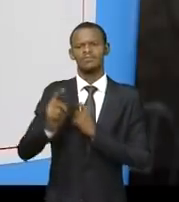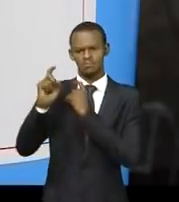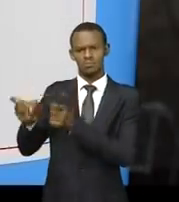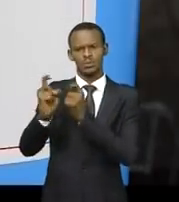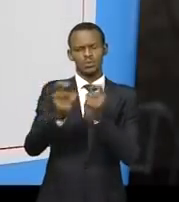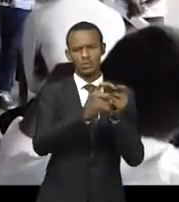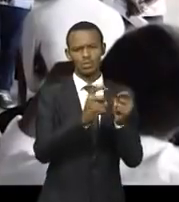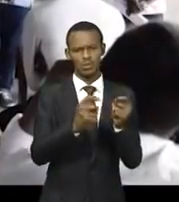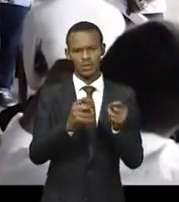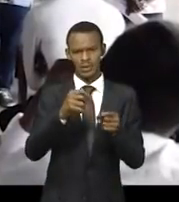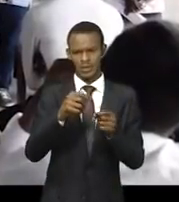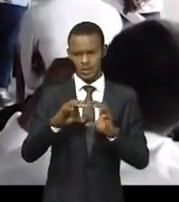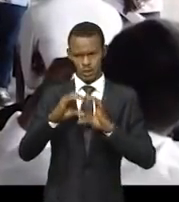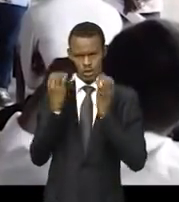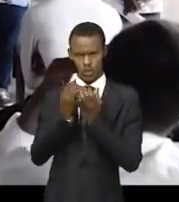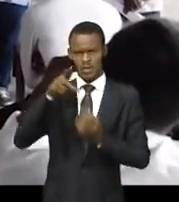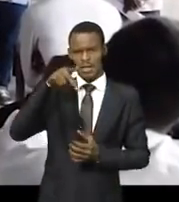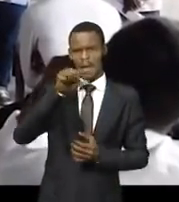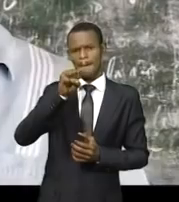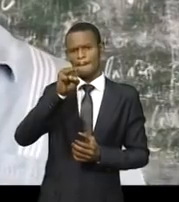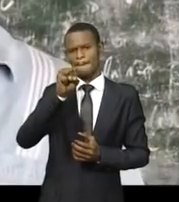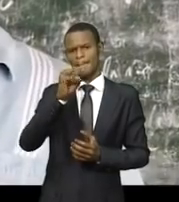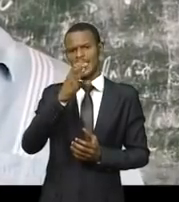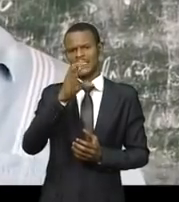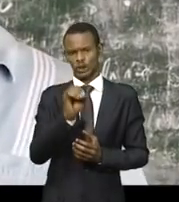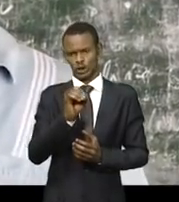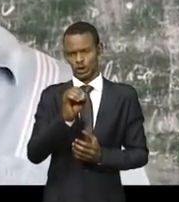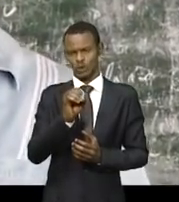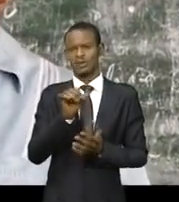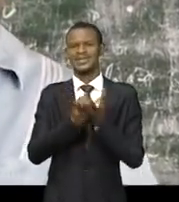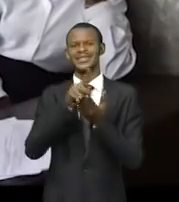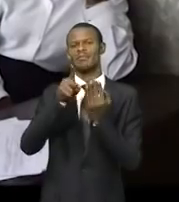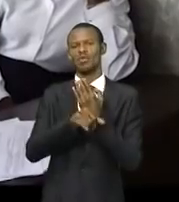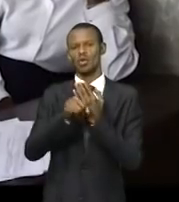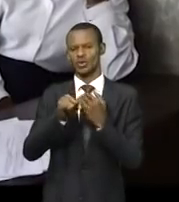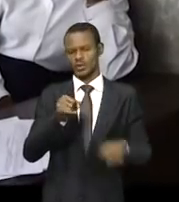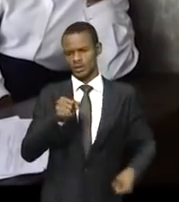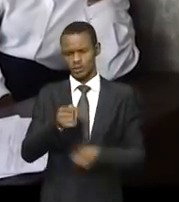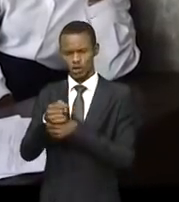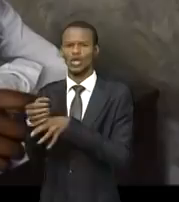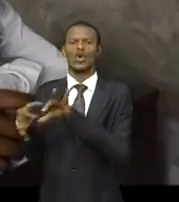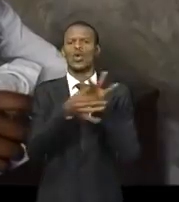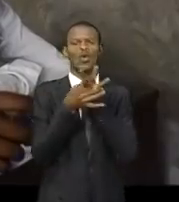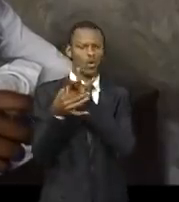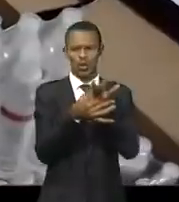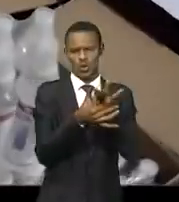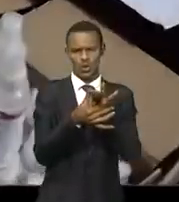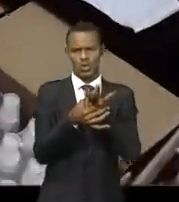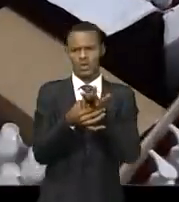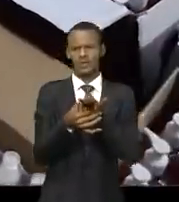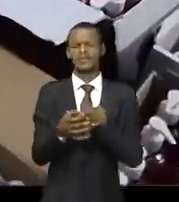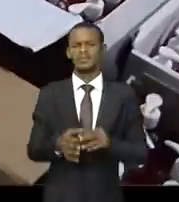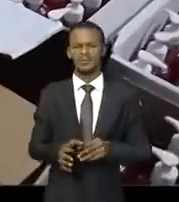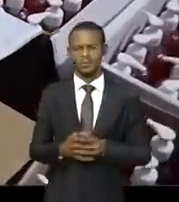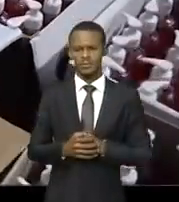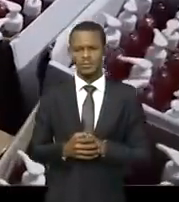en sigle. Un projet belge de mutualité socialiste solidariste financé par Wallonie-Bruxelles International. Aujourd'hui, nous